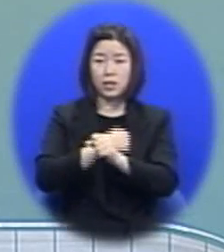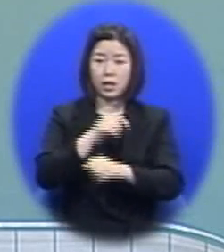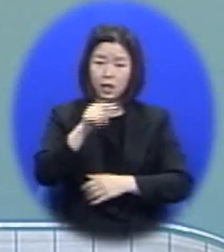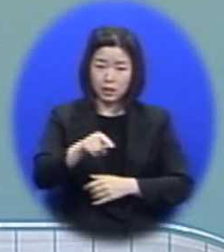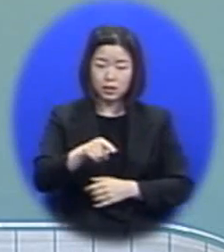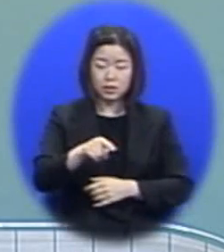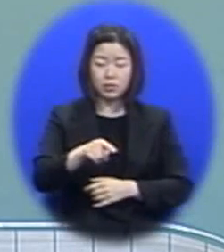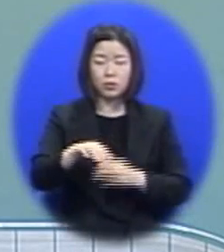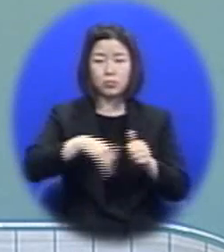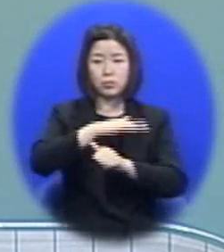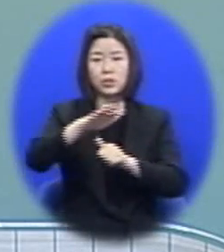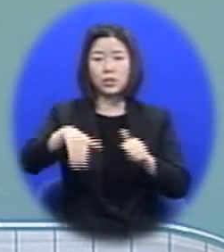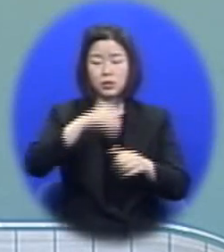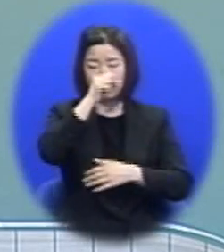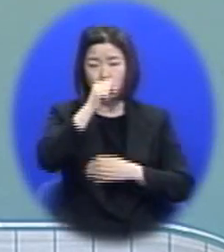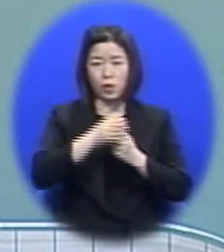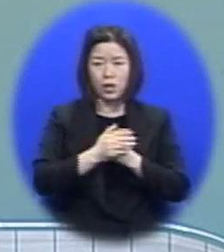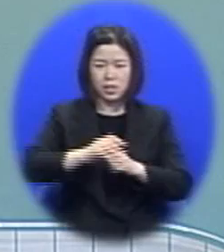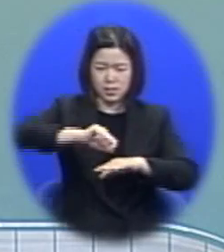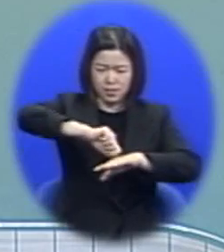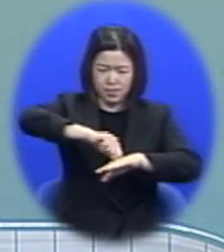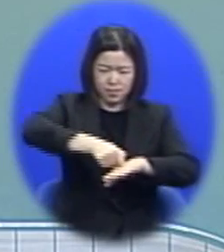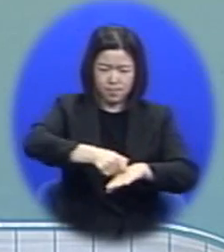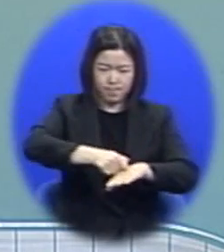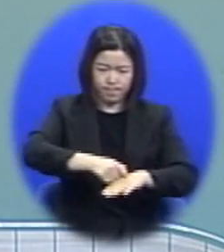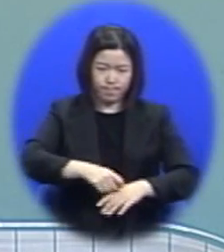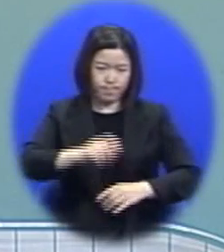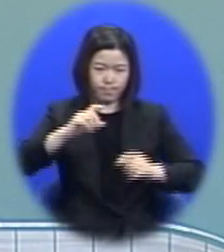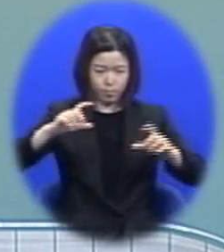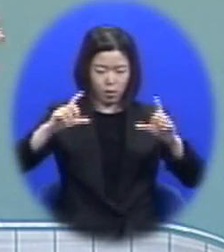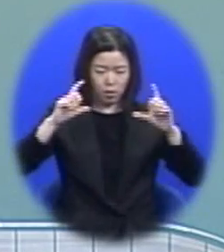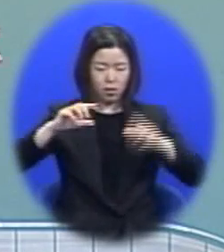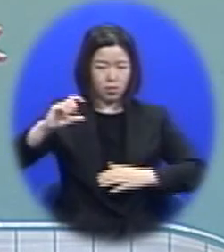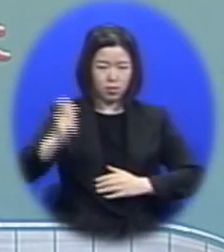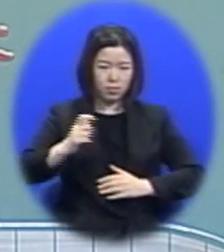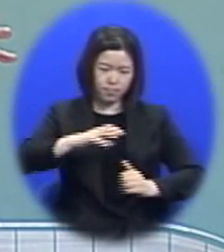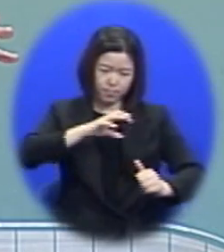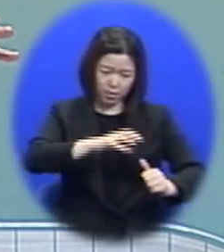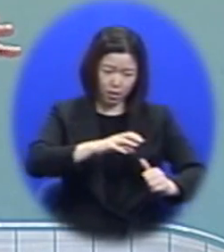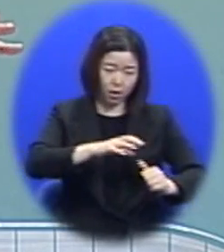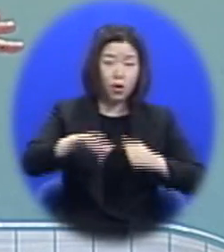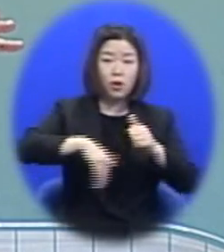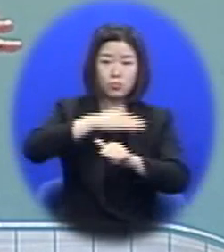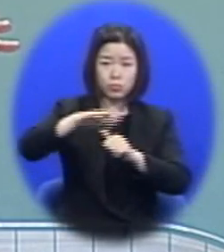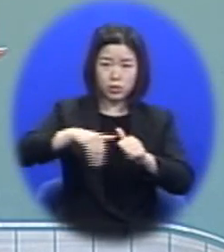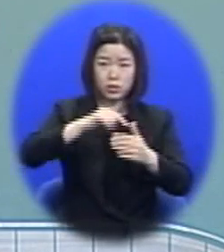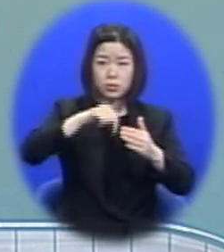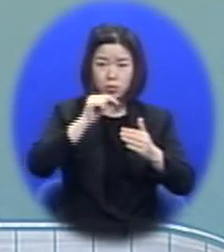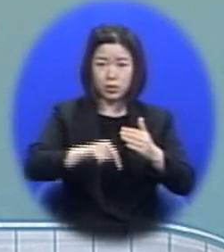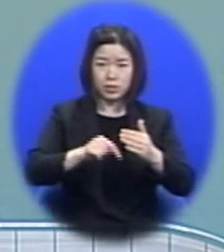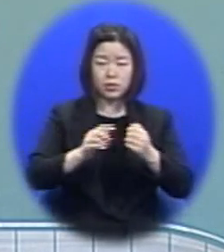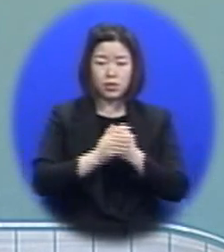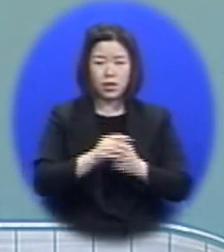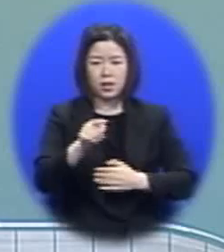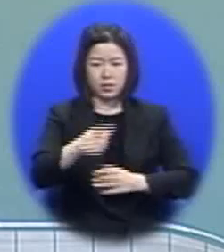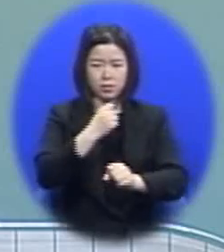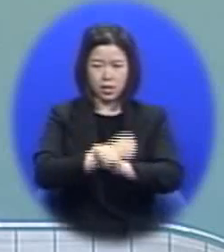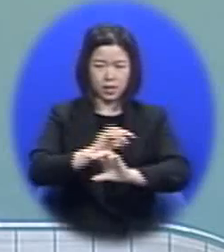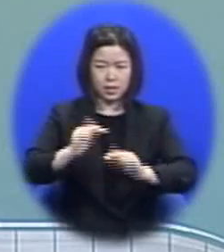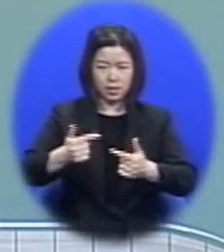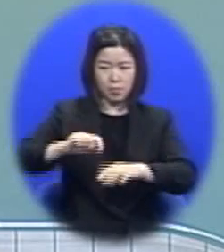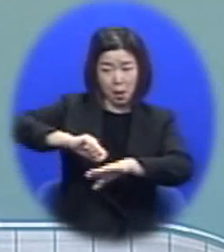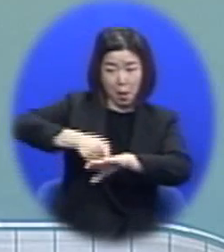그런데 강압적인 분위기로 억압하는 분위기로 그거 안 하면 벌